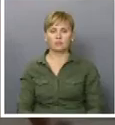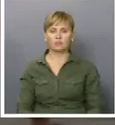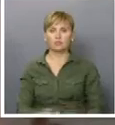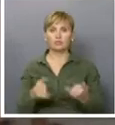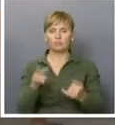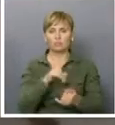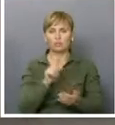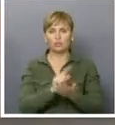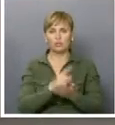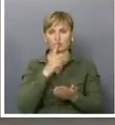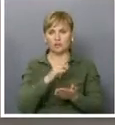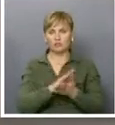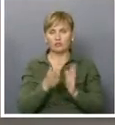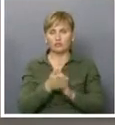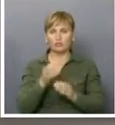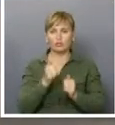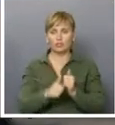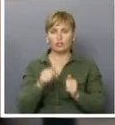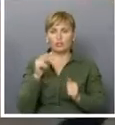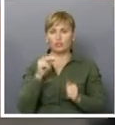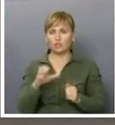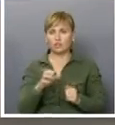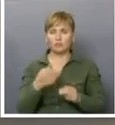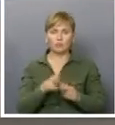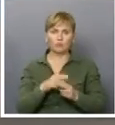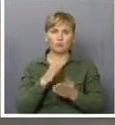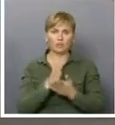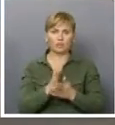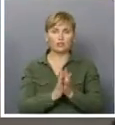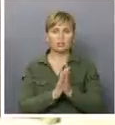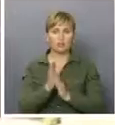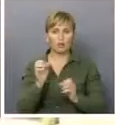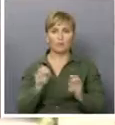Теперь мы должны оценивать ситуацию ежечасно, поскольку угроза насилия возрастает.